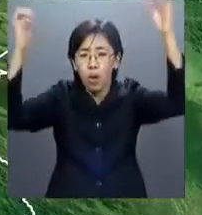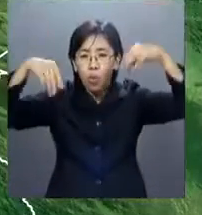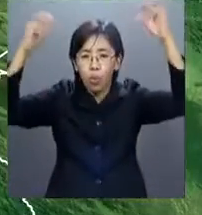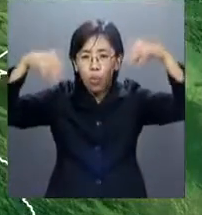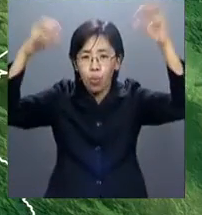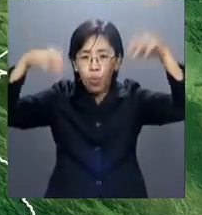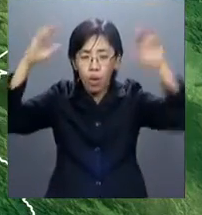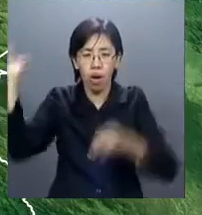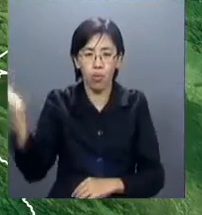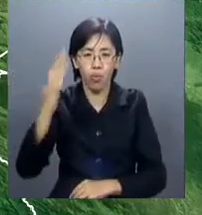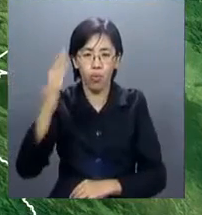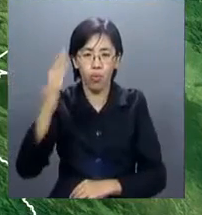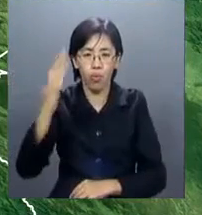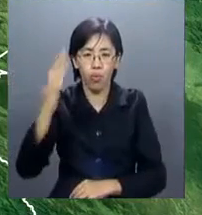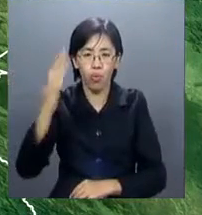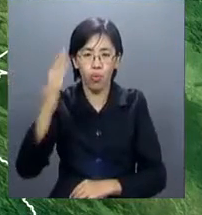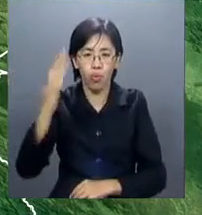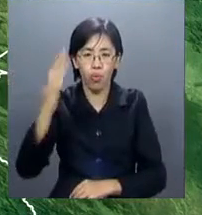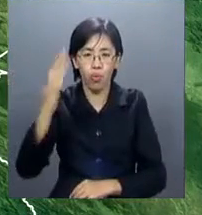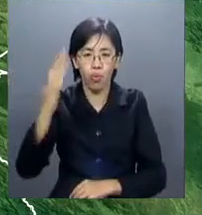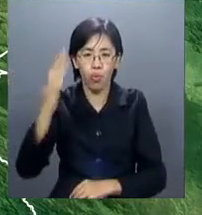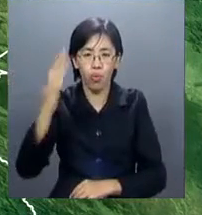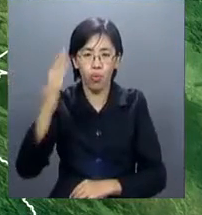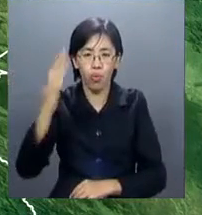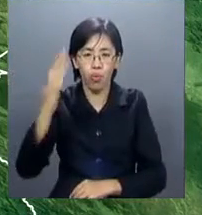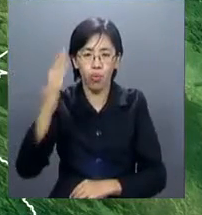กแรง 10% ของพื้นที่